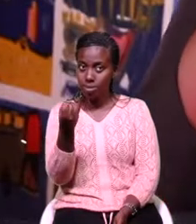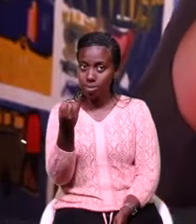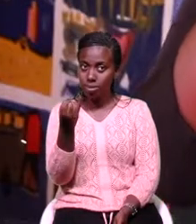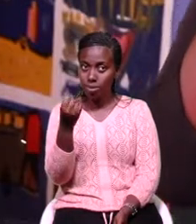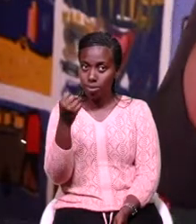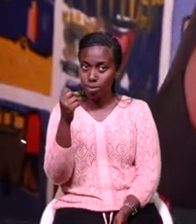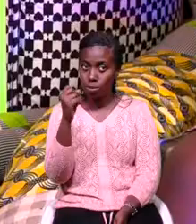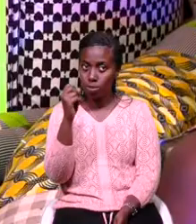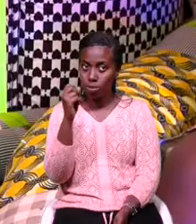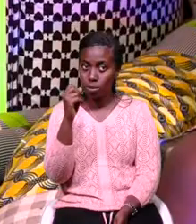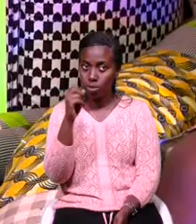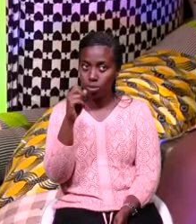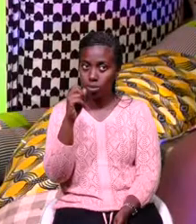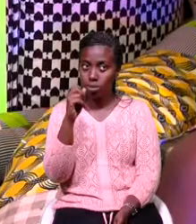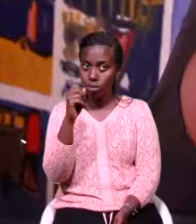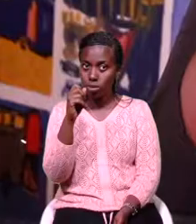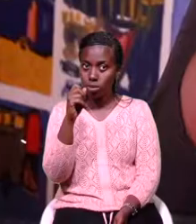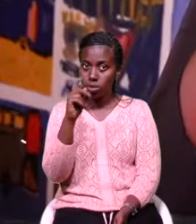K,